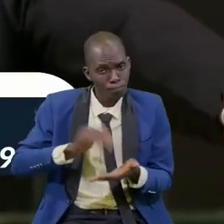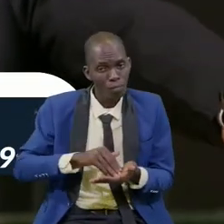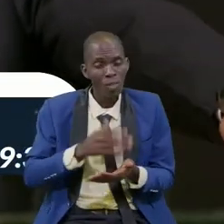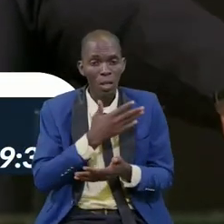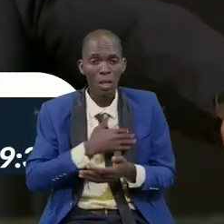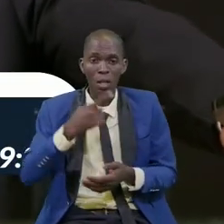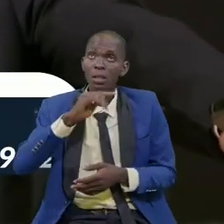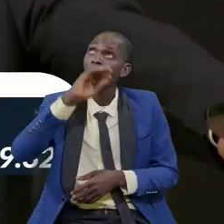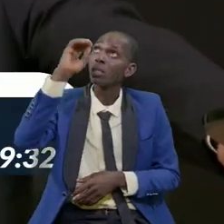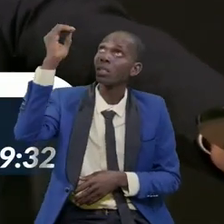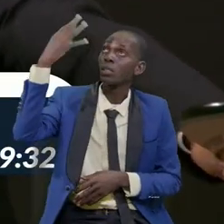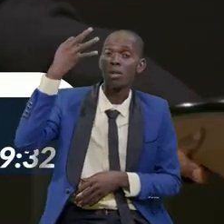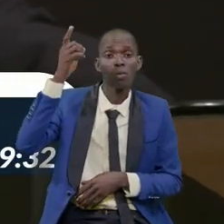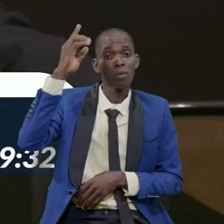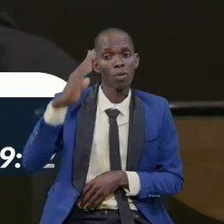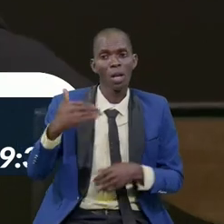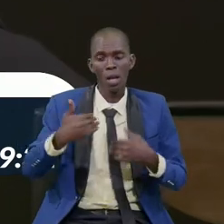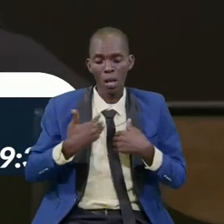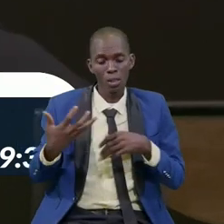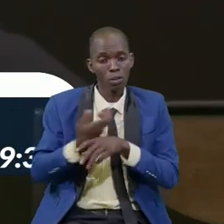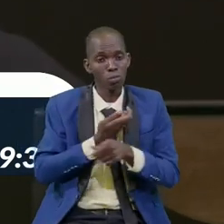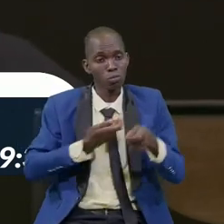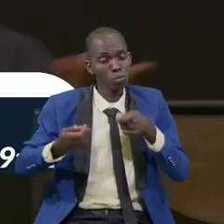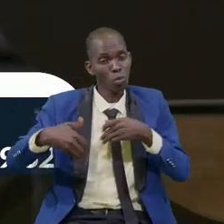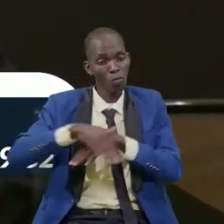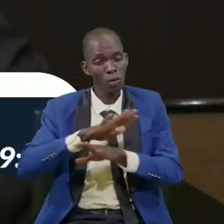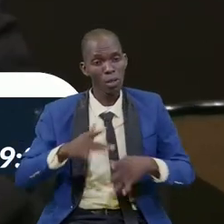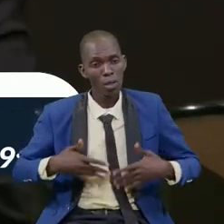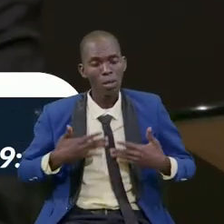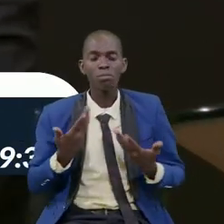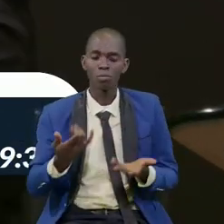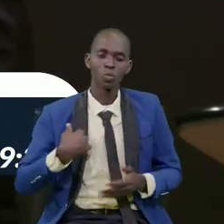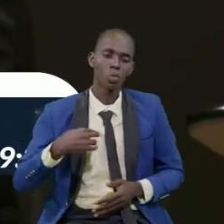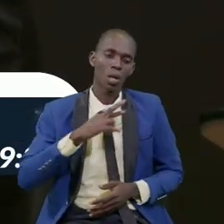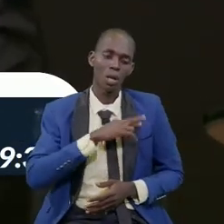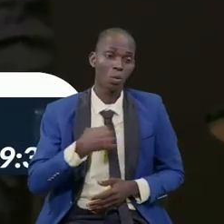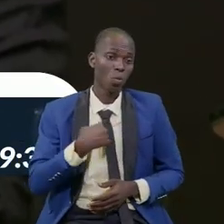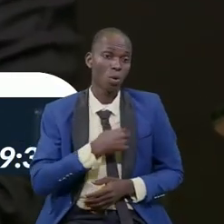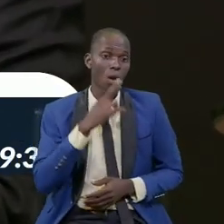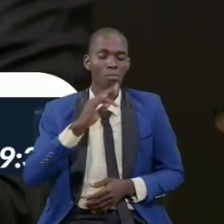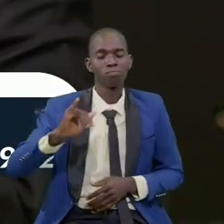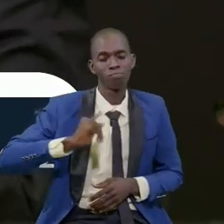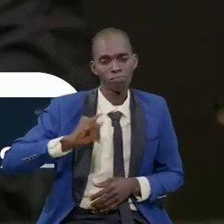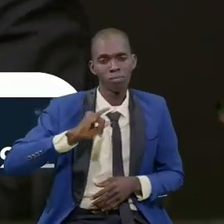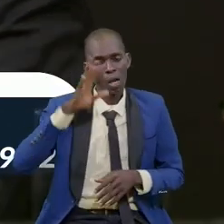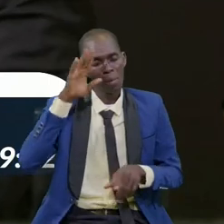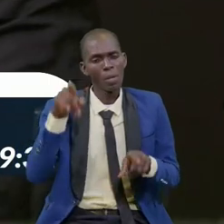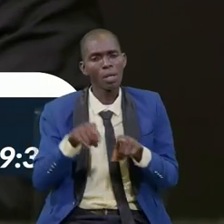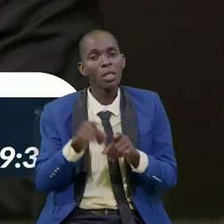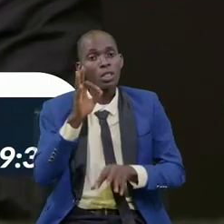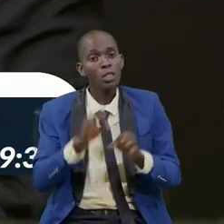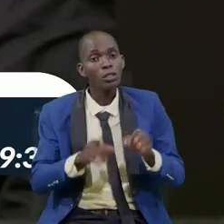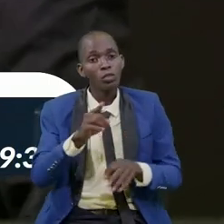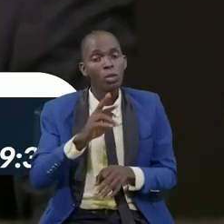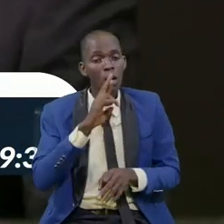et la grâce de Dieu a pris effet dans votre vie, mes frères? Si vous êtes frères, si